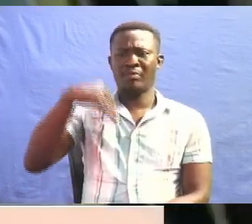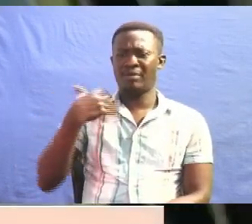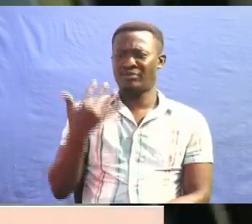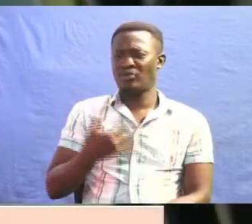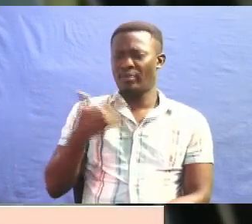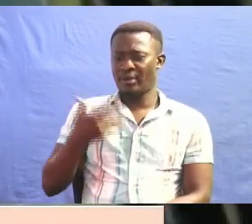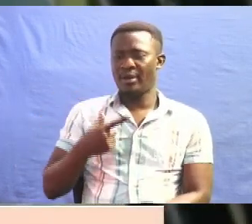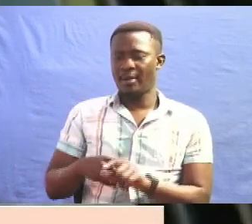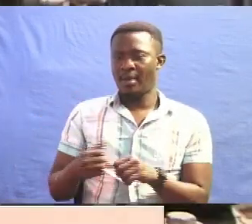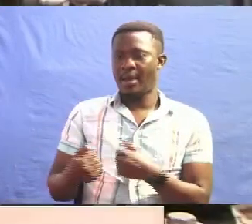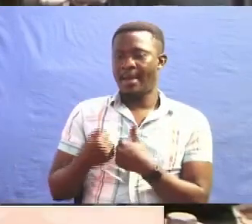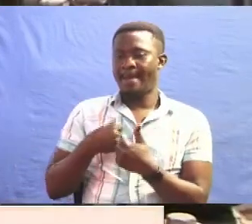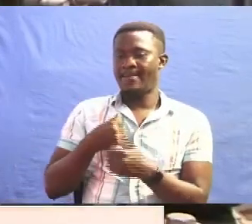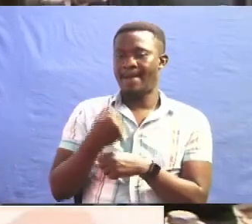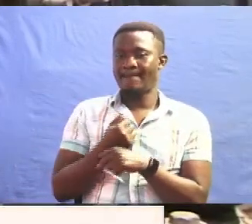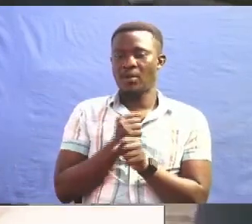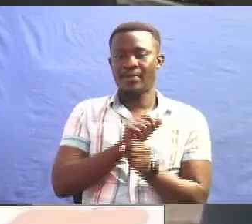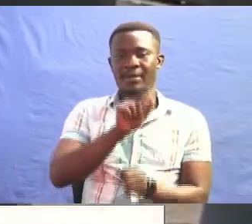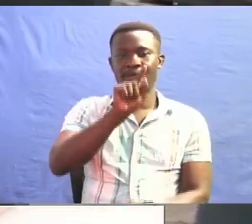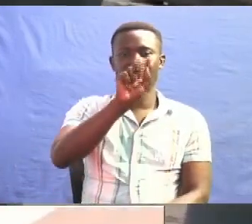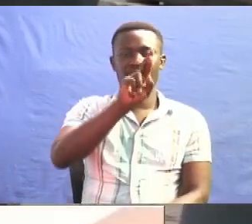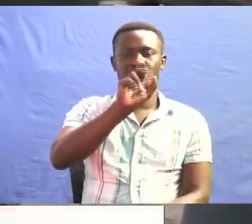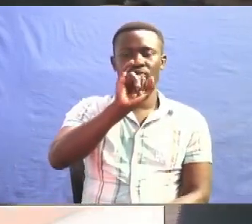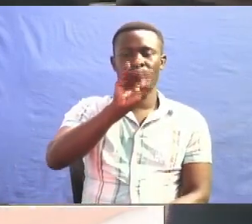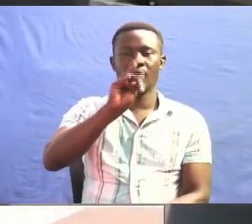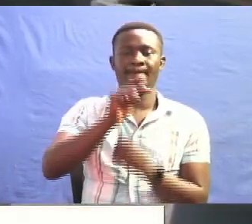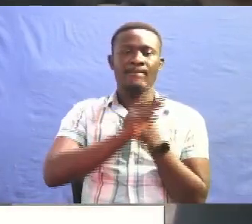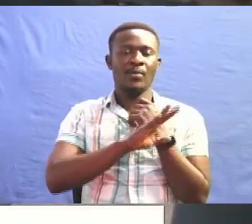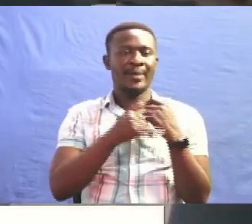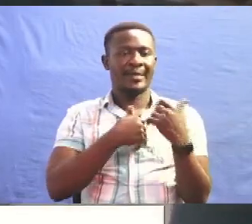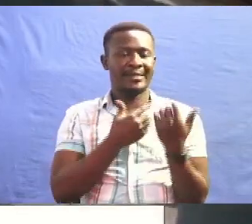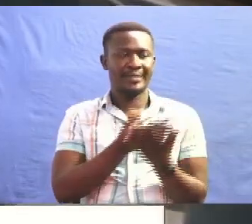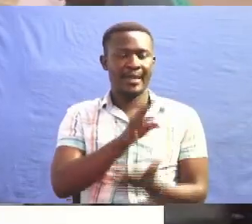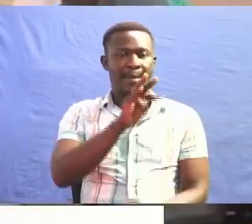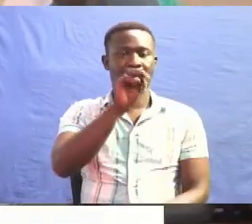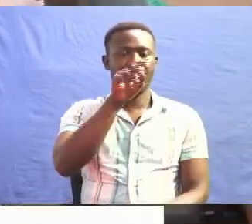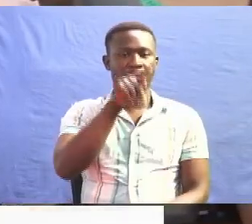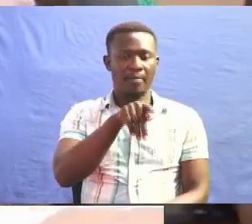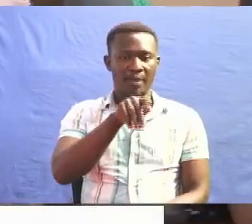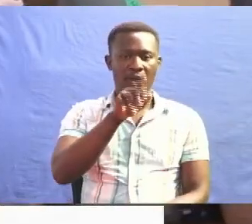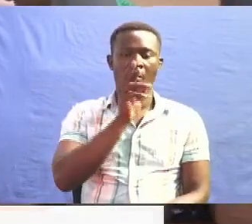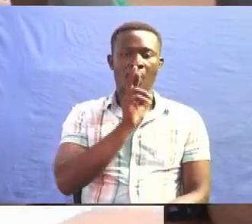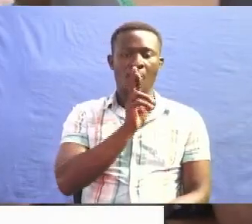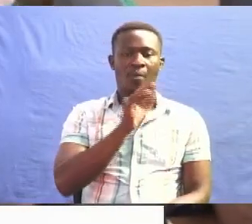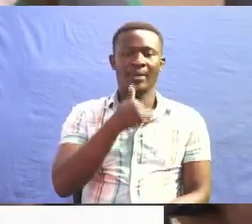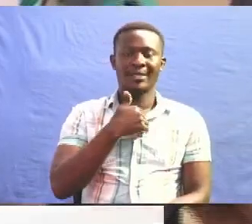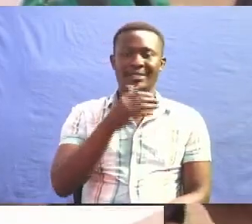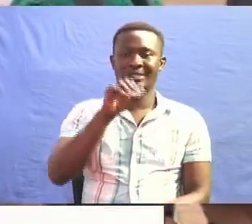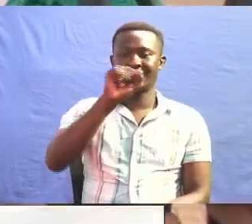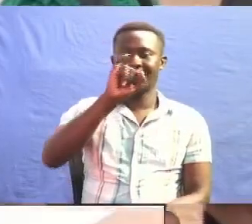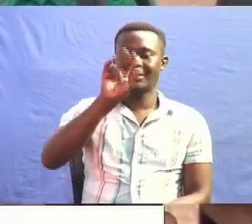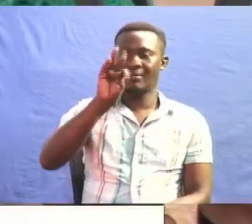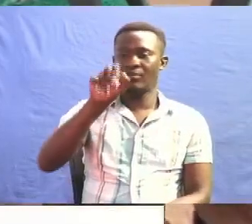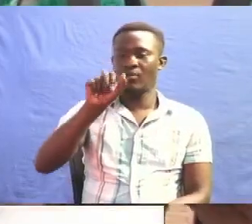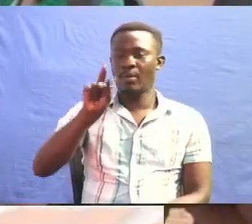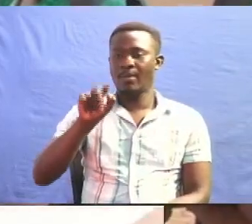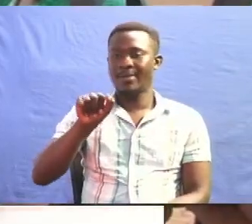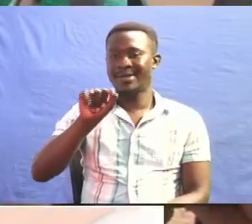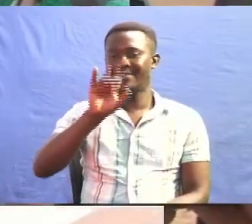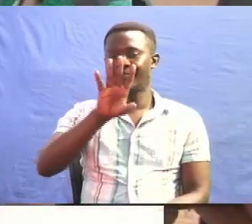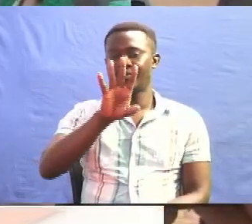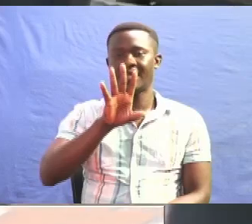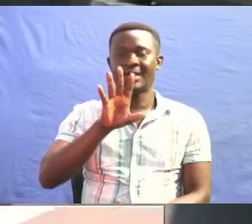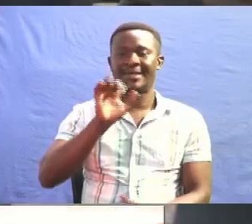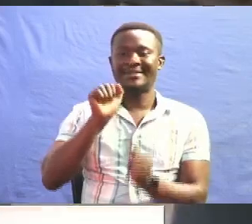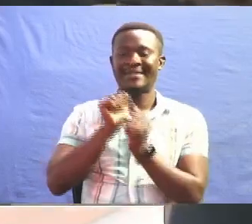nchini unasababishwa na transformer mbovu. Kulingana na mbunge wa eneo bunge la Ruiru Simon King'ara, zaidi ya transformer